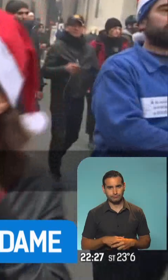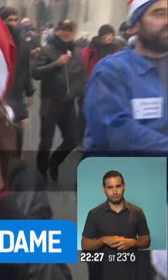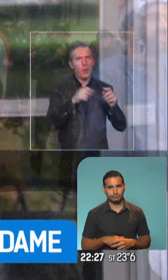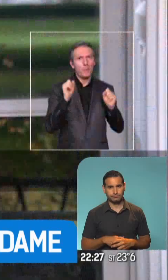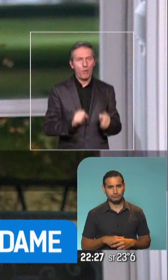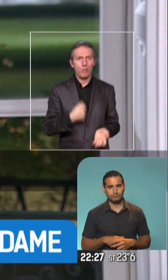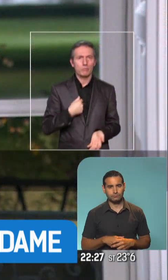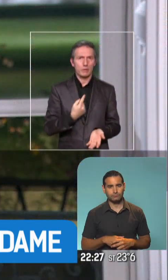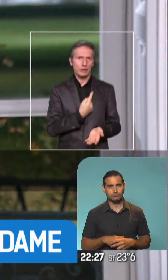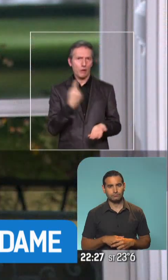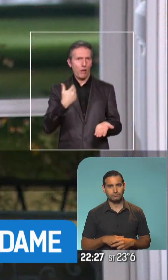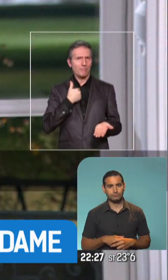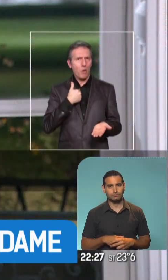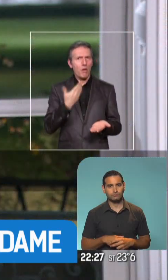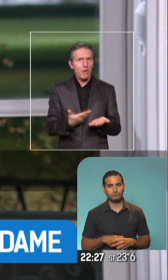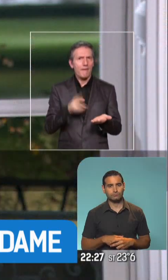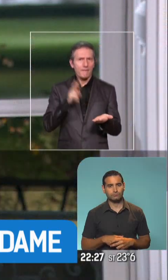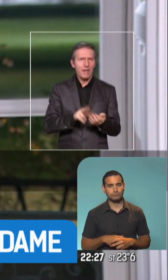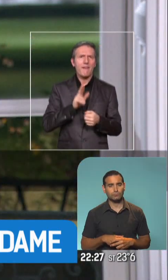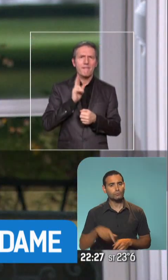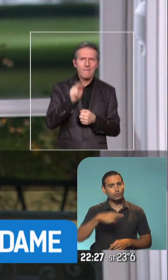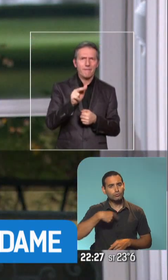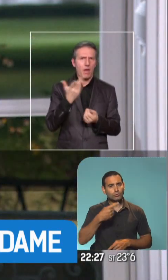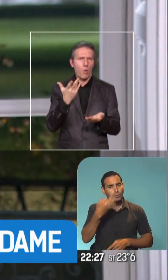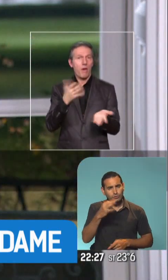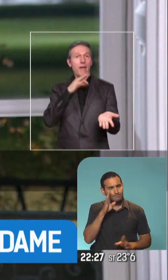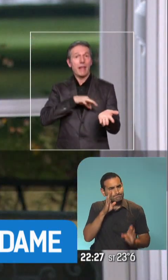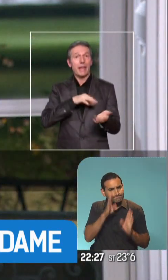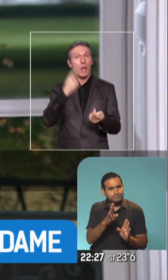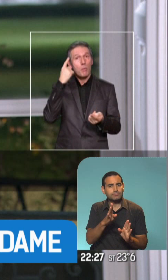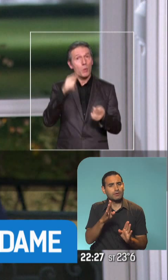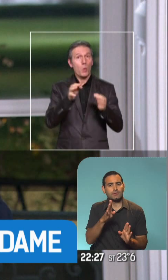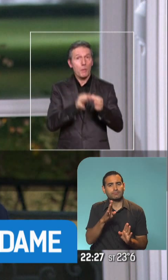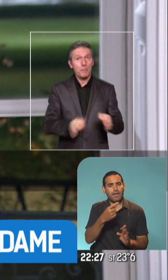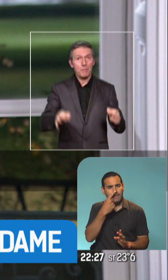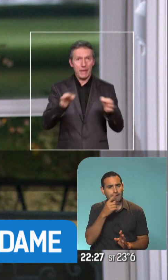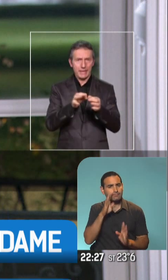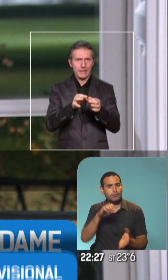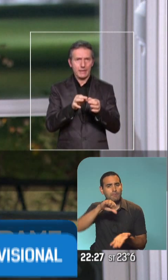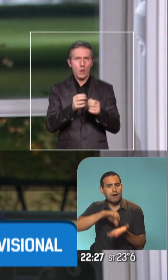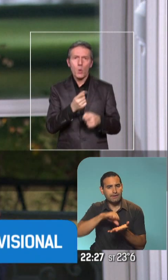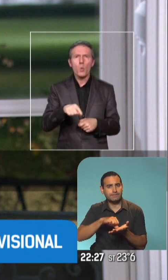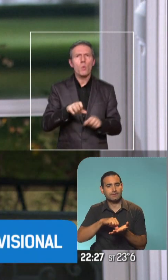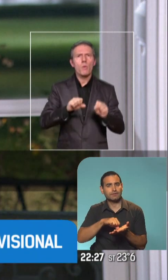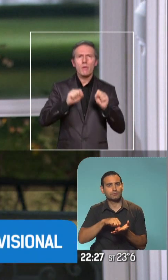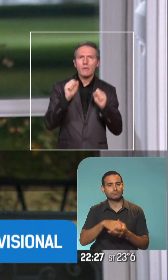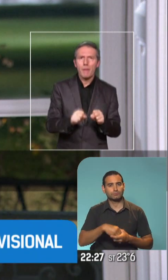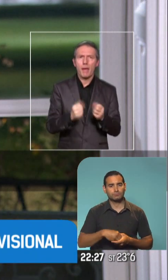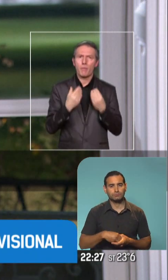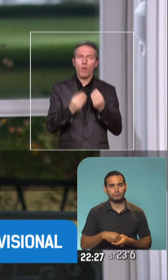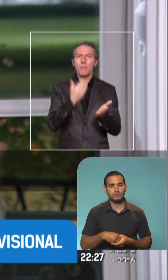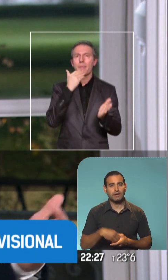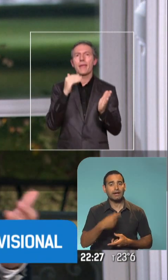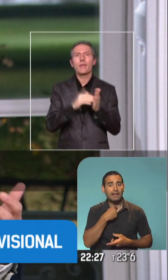Ma seule boussole est et sera l'intérêt de notre pays, notre capacité à assurer la meilleure